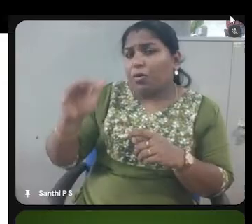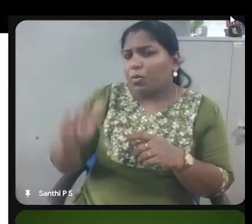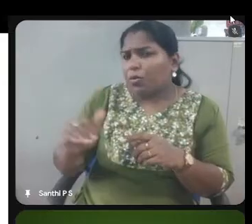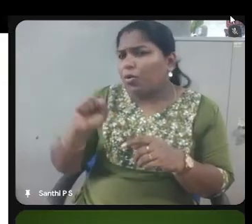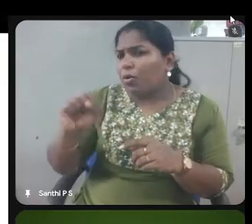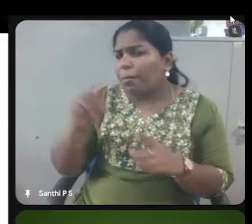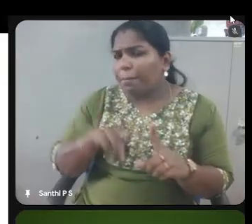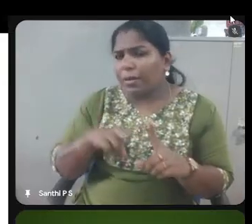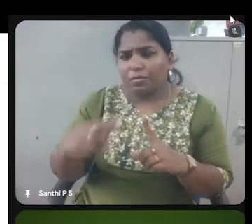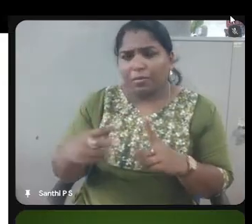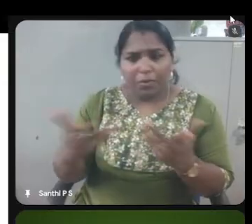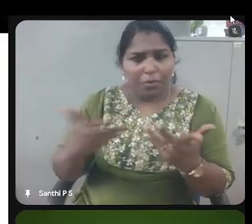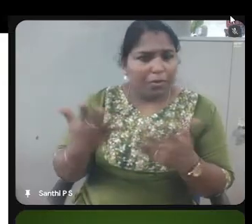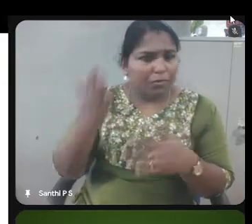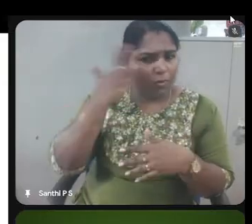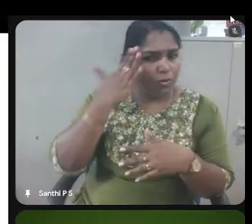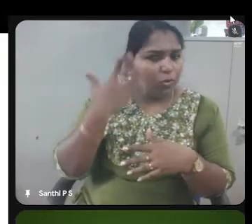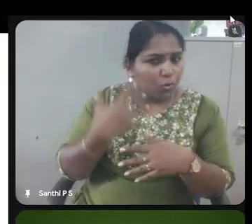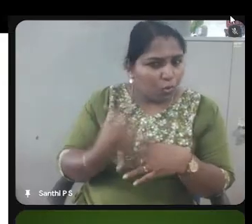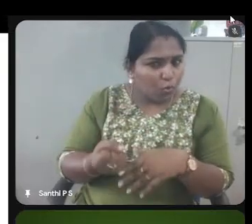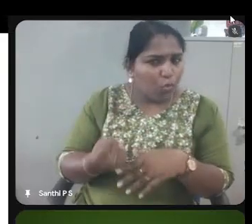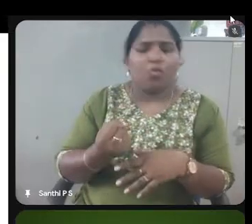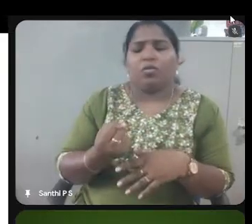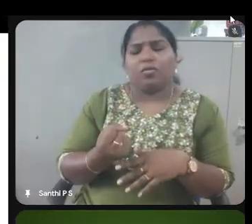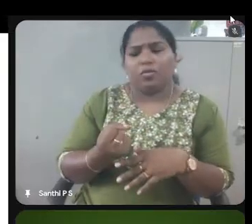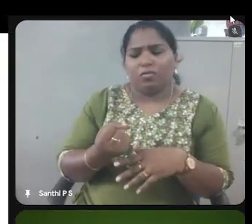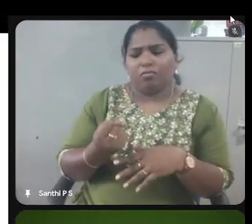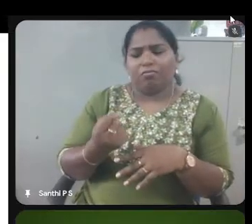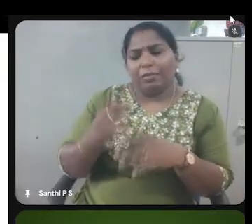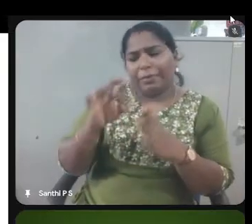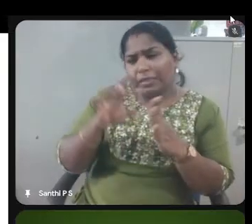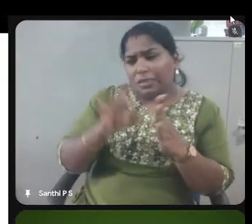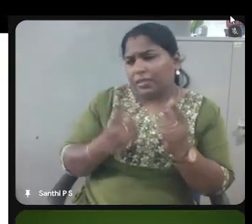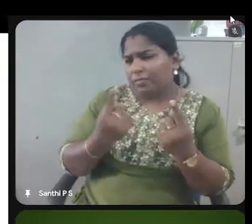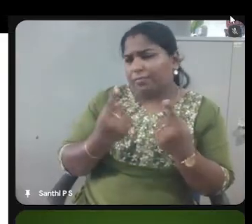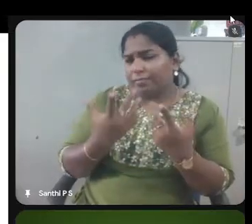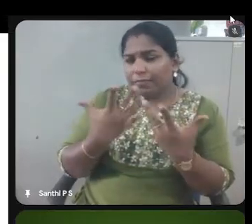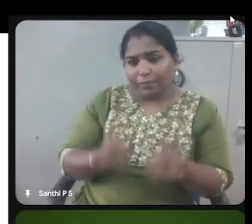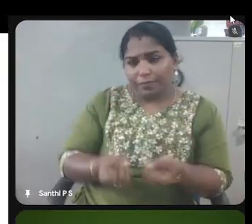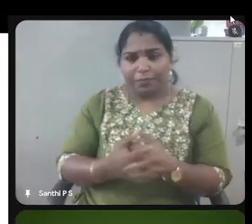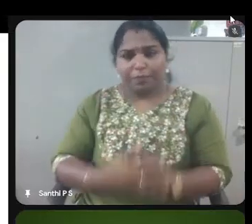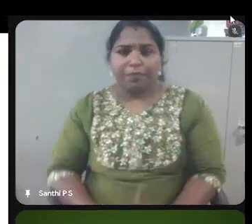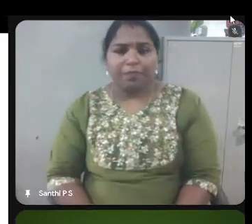കേൾക്കുമ്പോൾ കാര്യങ്ങൾ ബോധ്യപ്പെട്ട് എന്ത് ചെയ്യാൻ പറ്റുമെന്നുള്ളത് നോക്കാൻ പറ്റും.